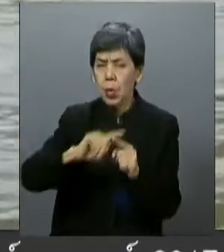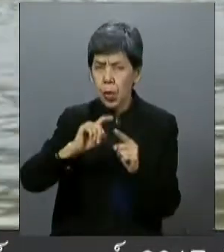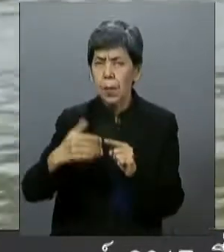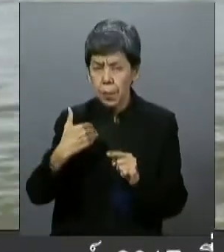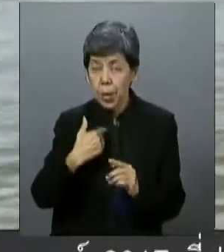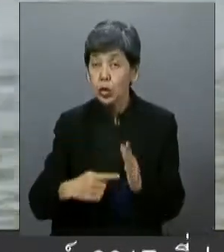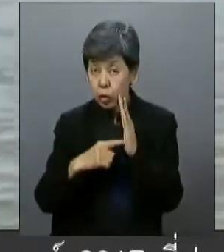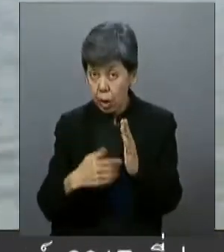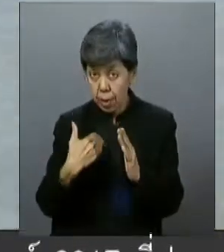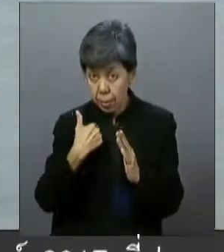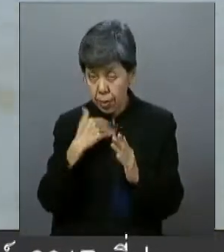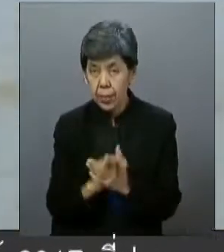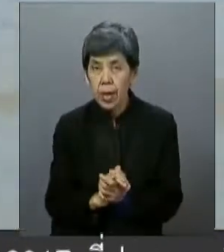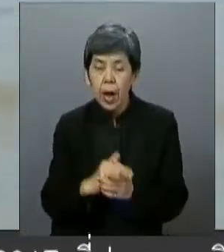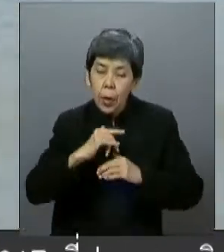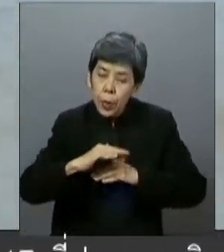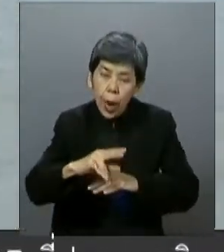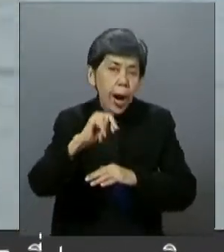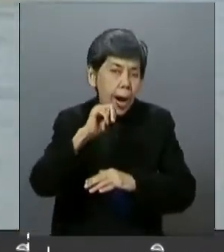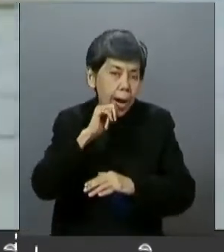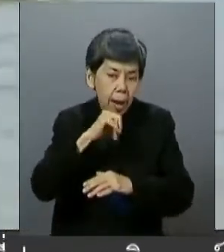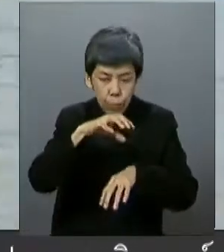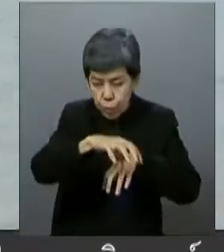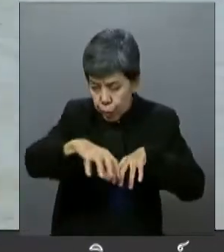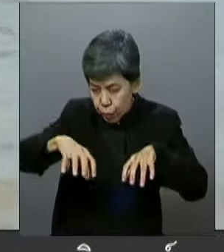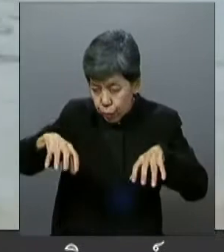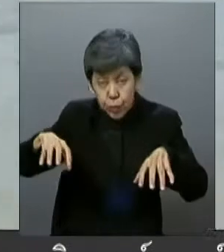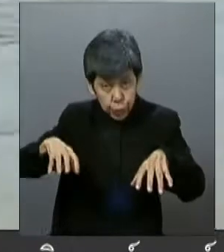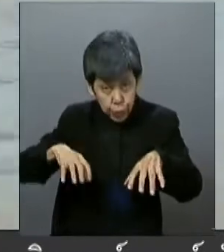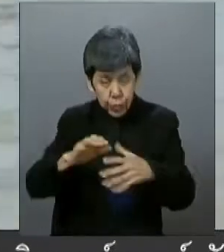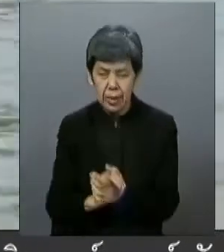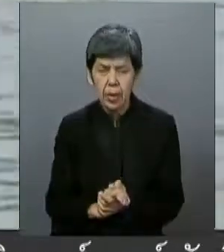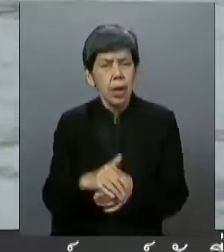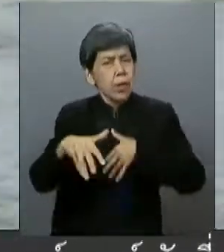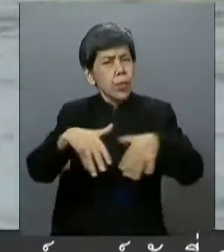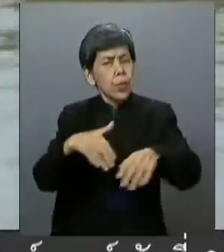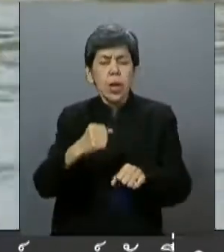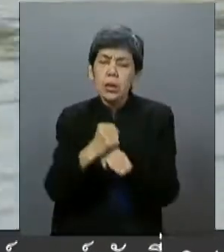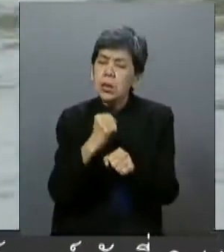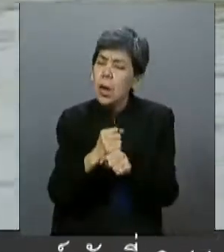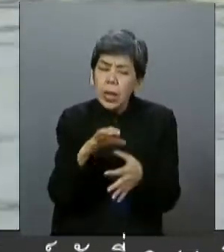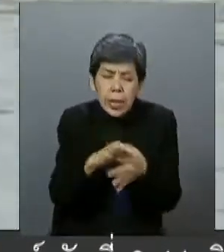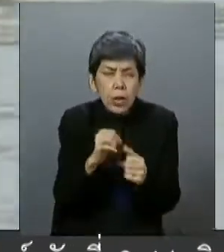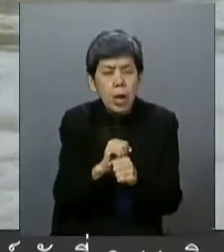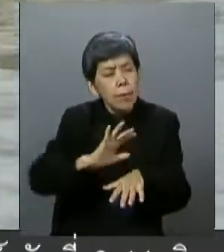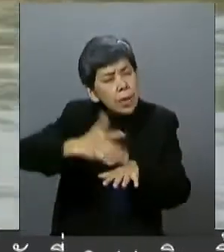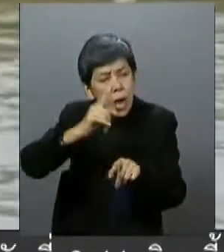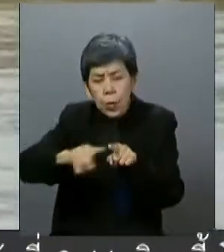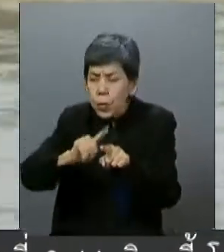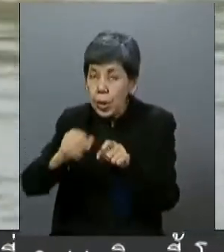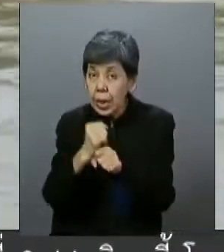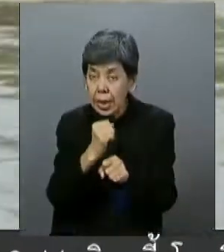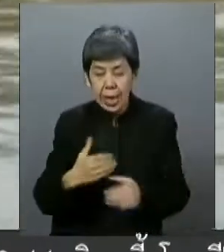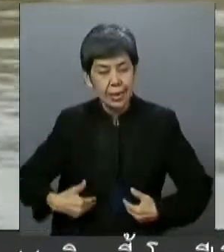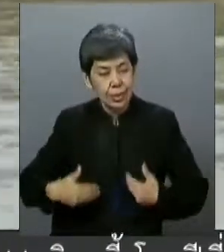ช่นหาดดอนแก่งซึ่งชาวบ้านได้ใช้ประโยชน์จากทรัพยากรเหล่านี้ในการดำร